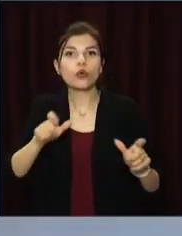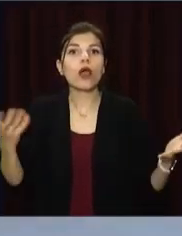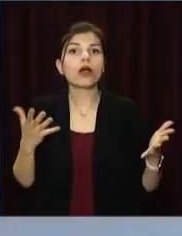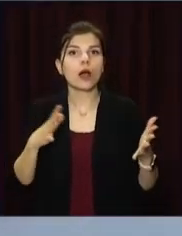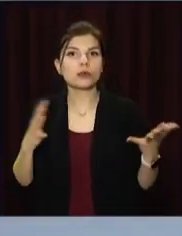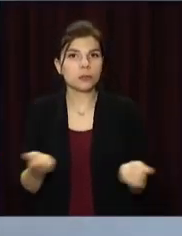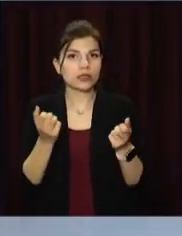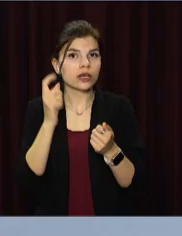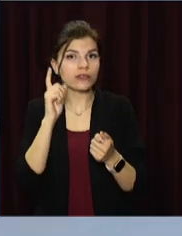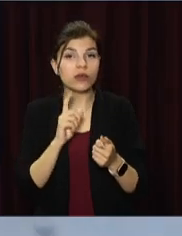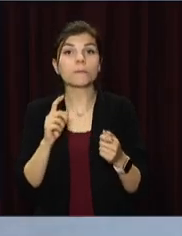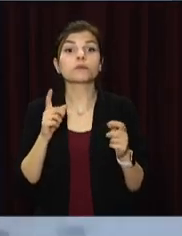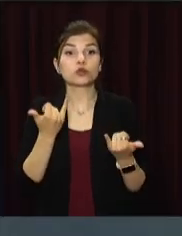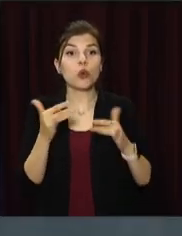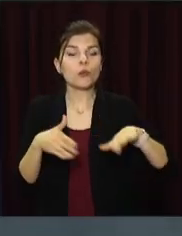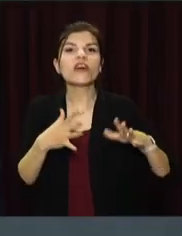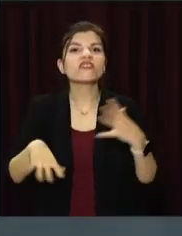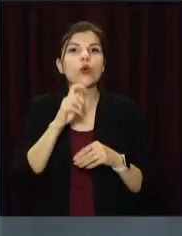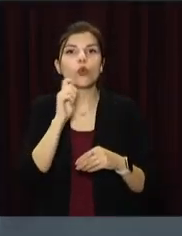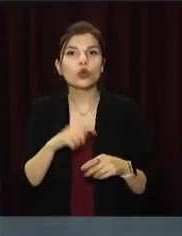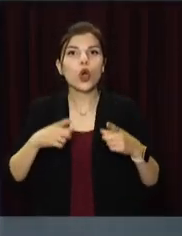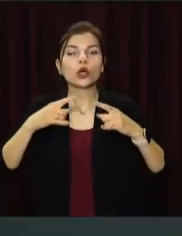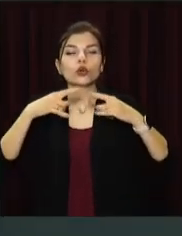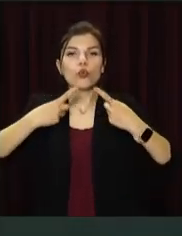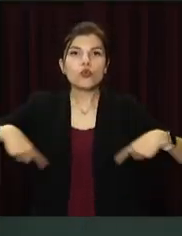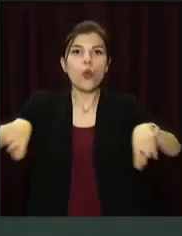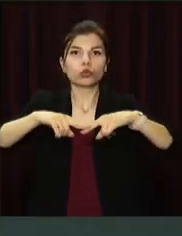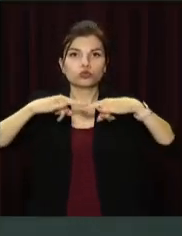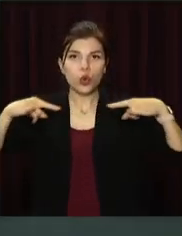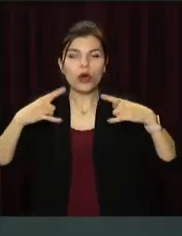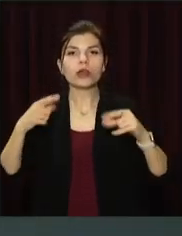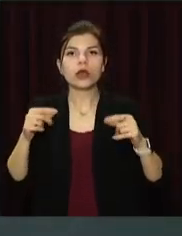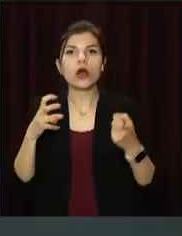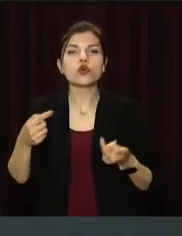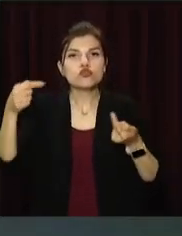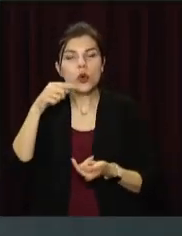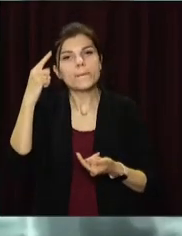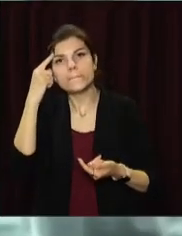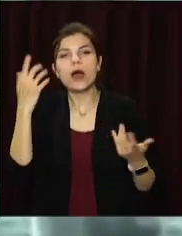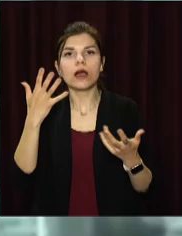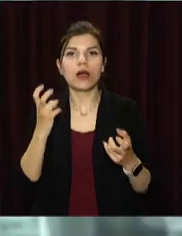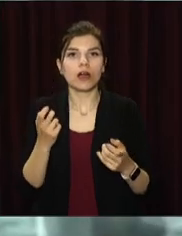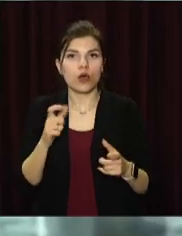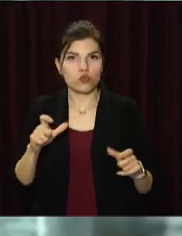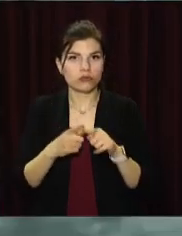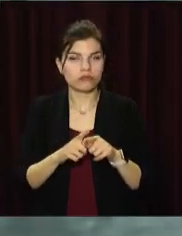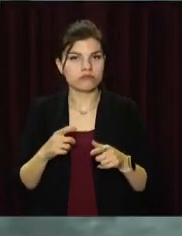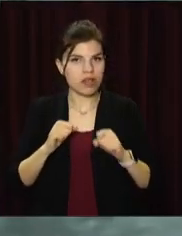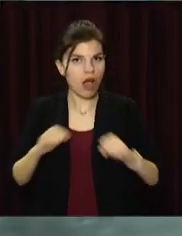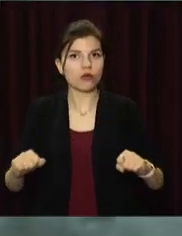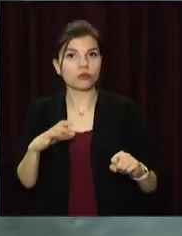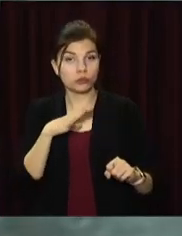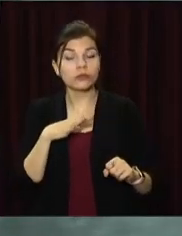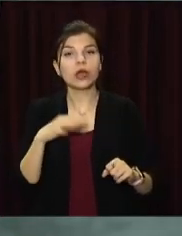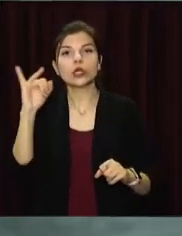рятували євреїв. Сьогодні ж пройде всеукраїнський круглий стіл, де обговорять гідне вшанування подвигу нашого народу.